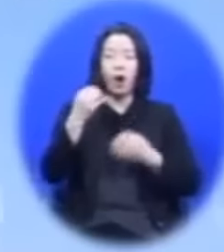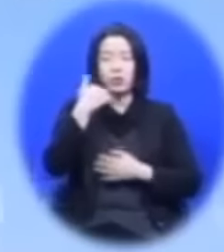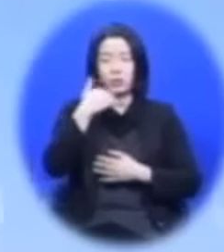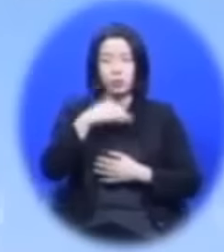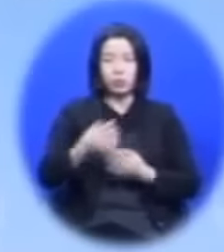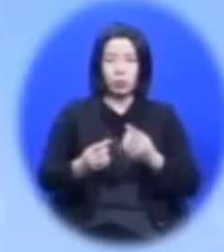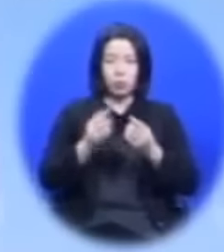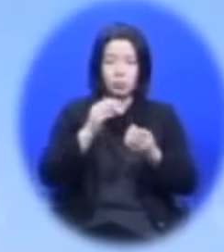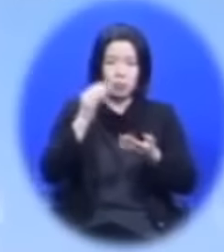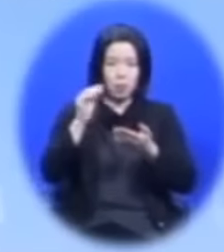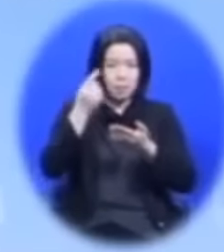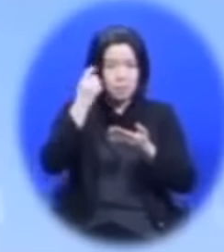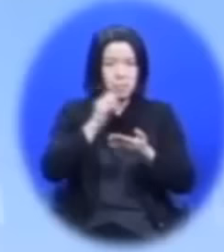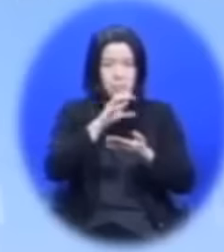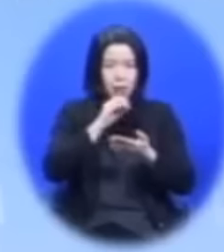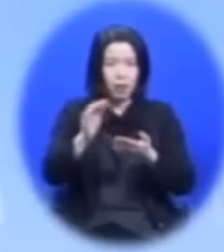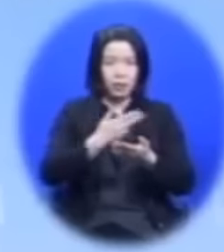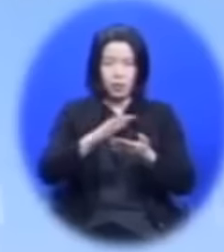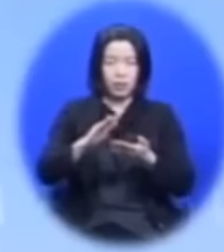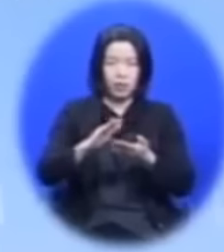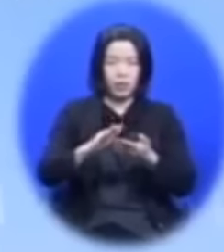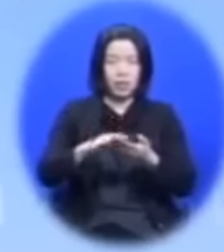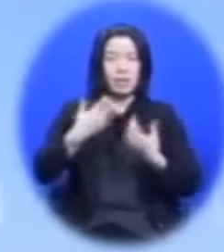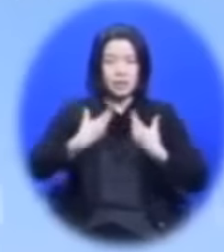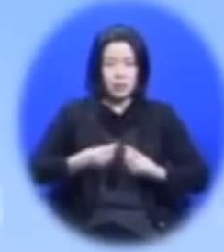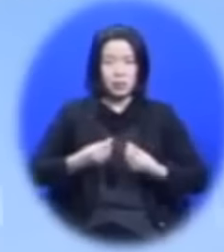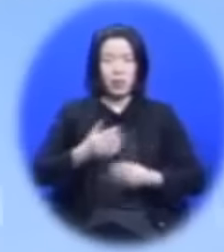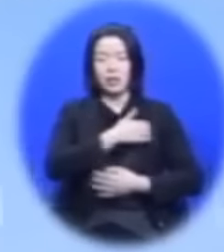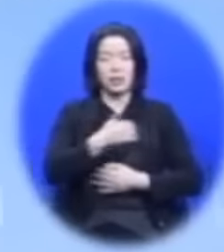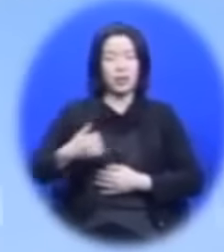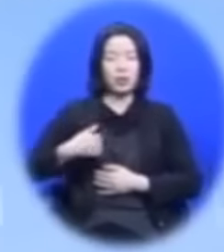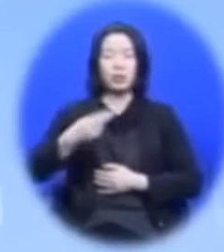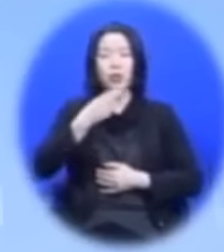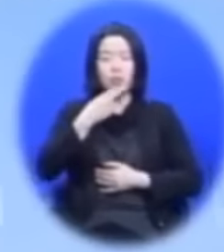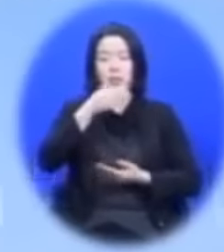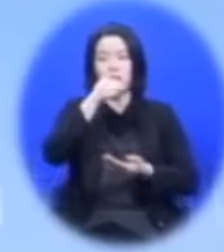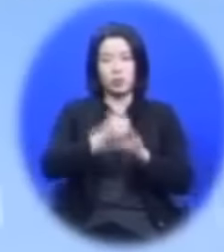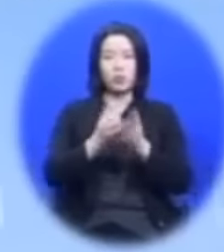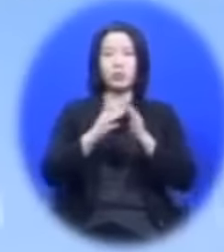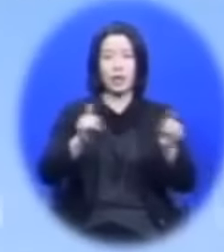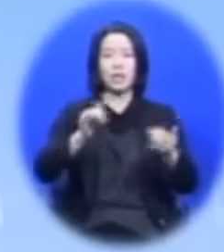비판은커녕 실망할 자격도 없는 죄인입니다.